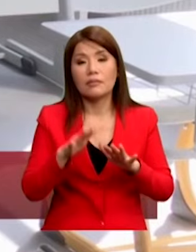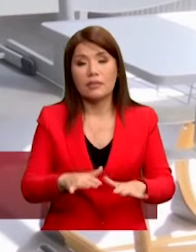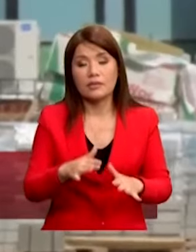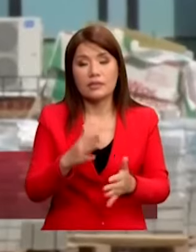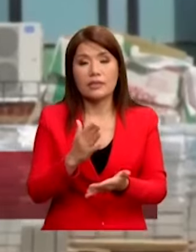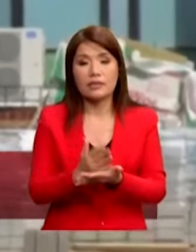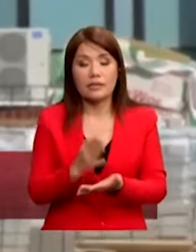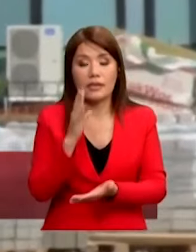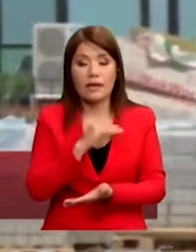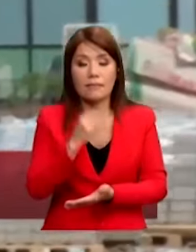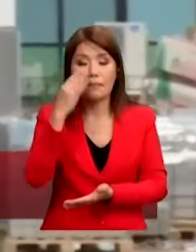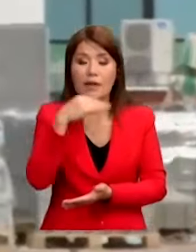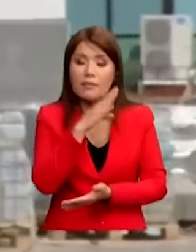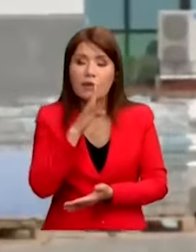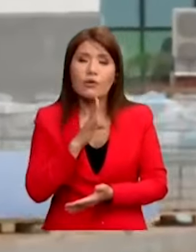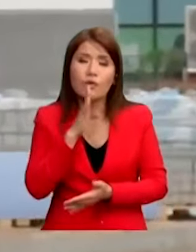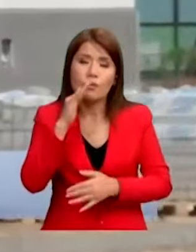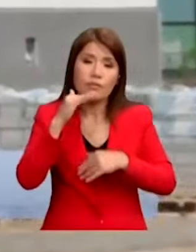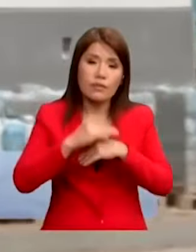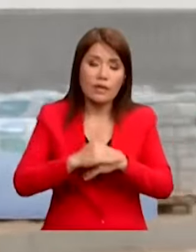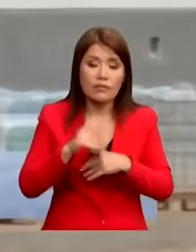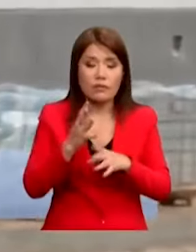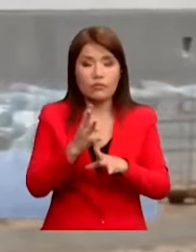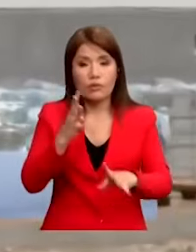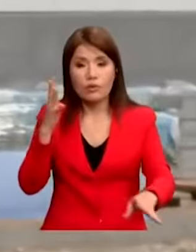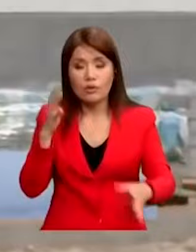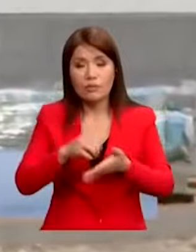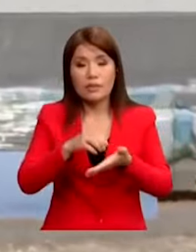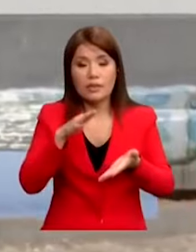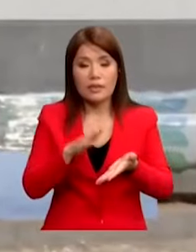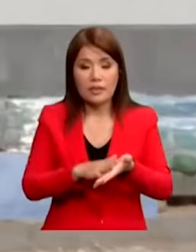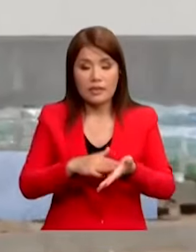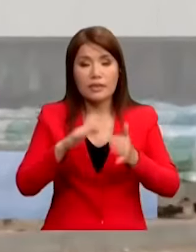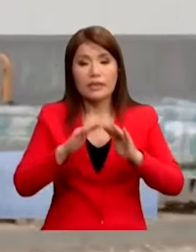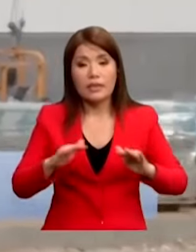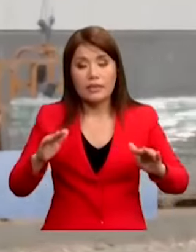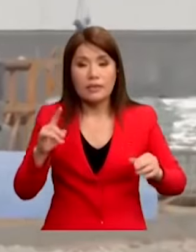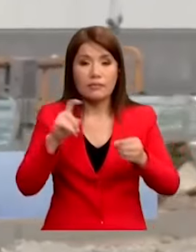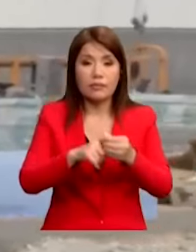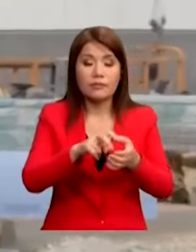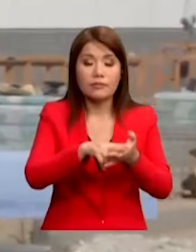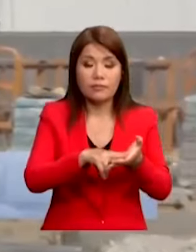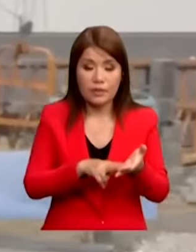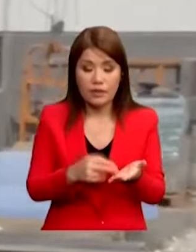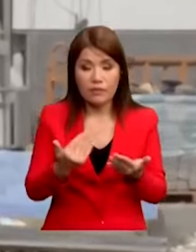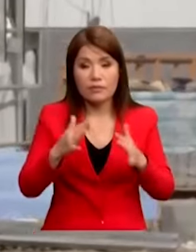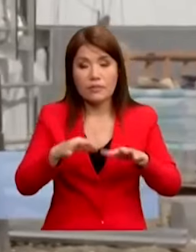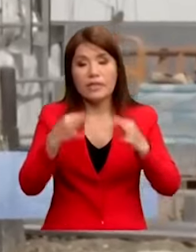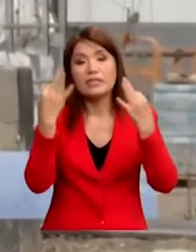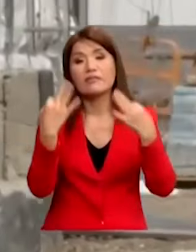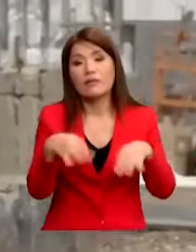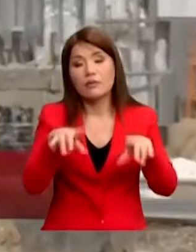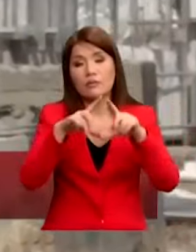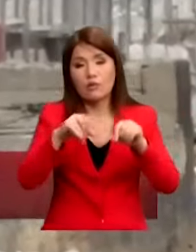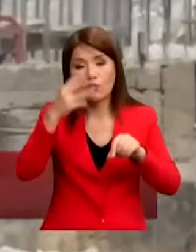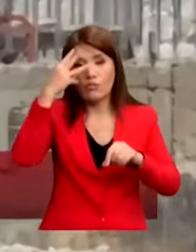шақталыпты. Ата-аналар күннің атысынан кештің батысына дейін ұзын сонар кезекке тұрып, баласын тіркеуге асыққан мектеп осы, сыйымдылығы кең және